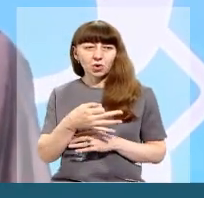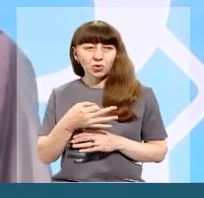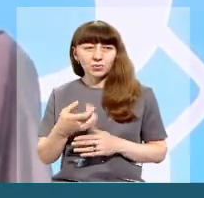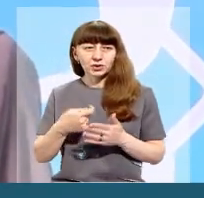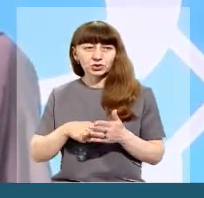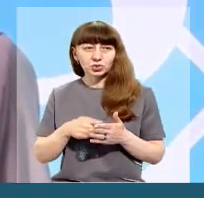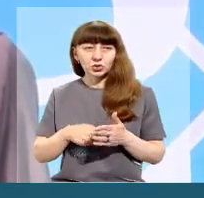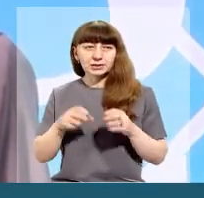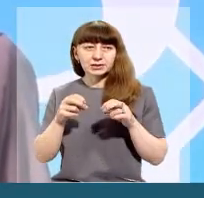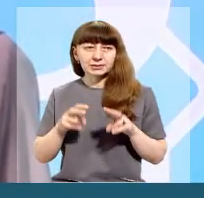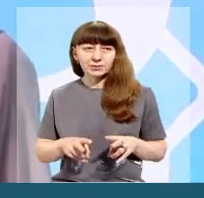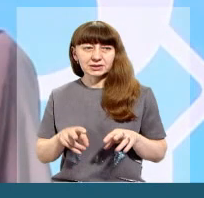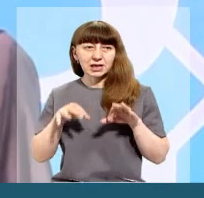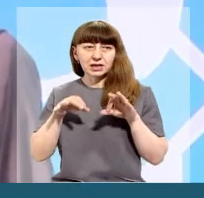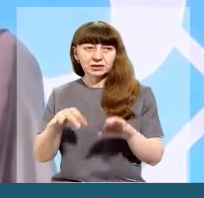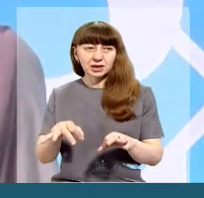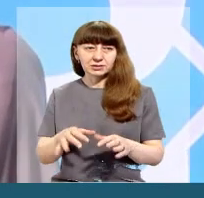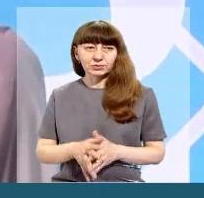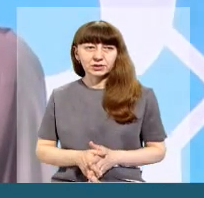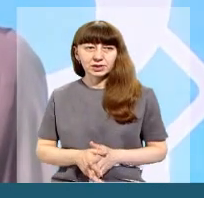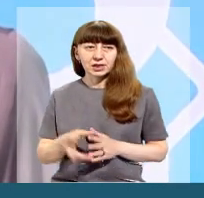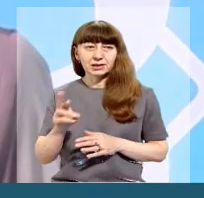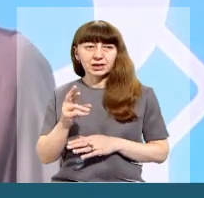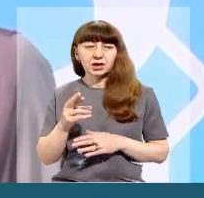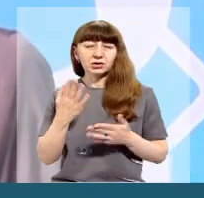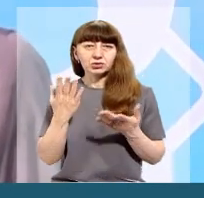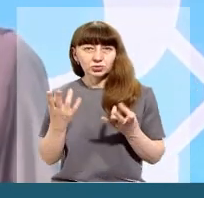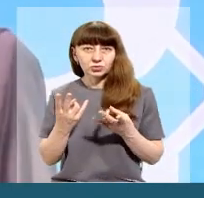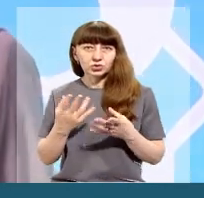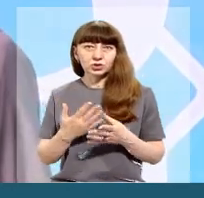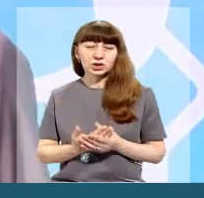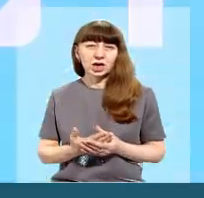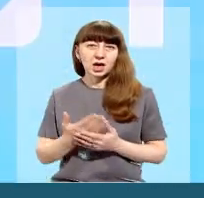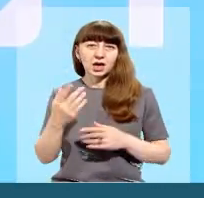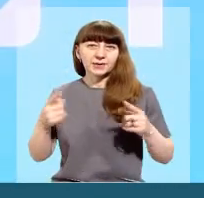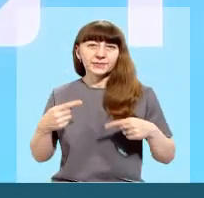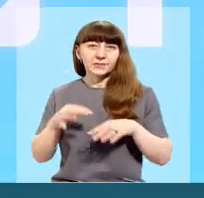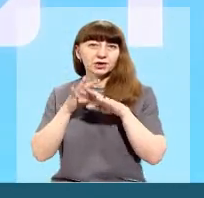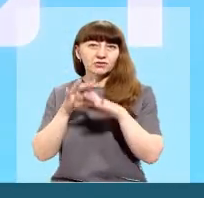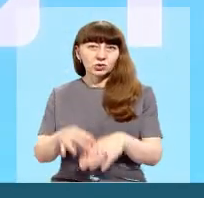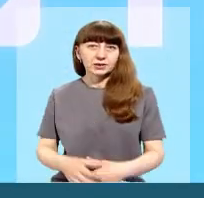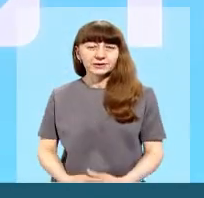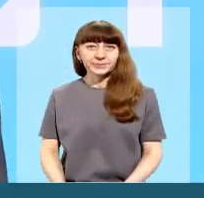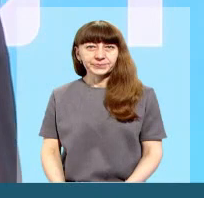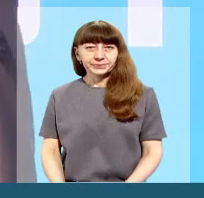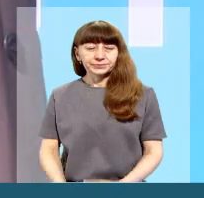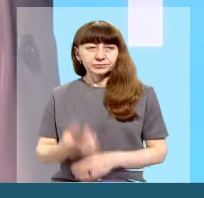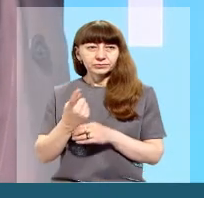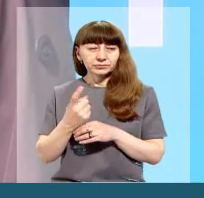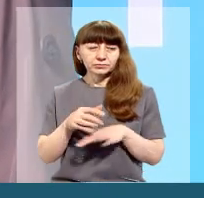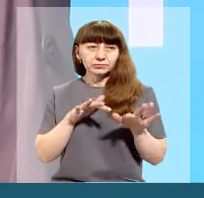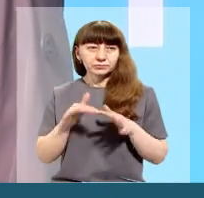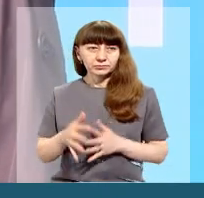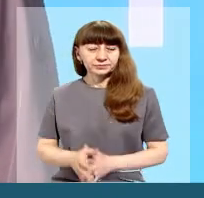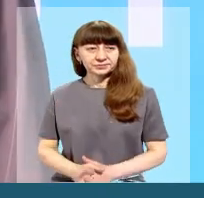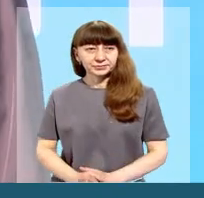ключи от специализированного автотранспорта для людей с особыми возможностями. Данная акция, как уже